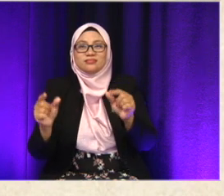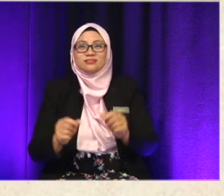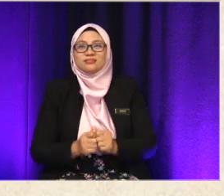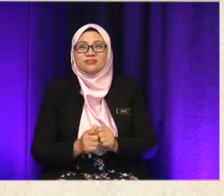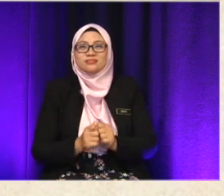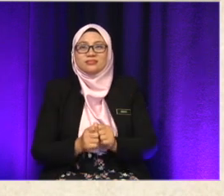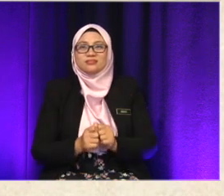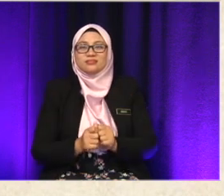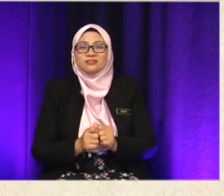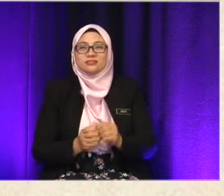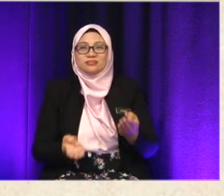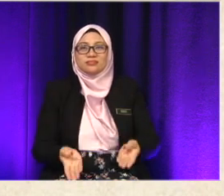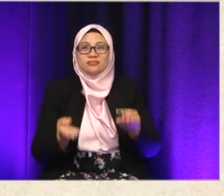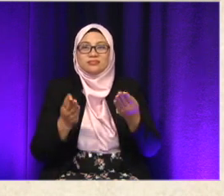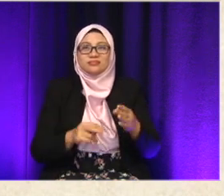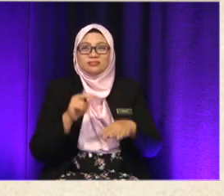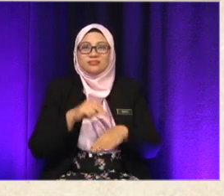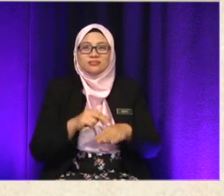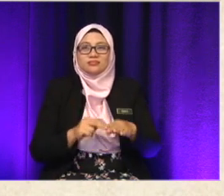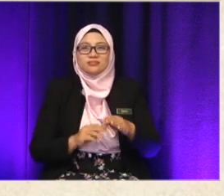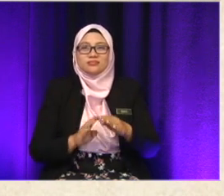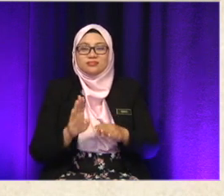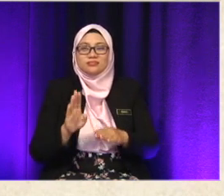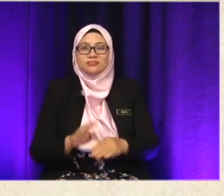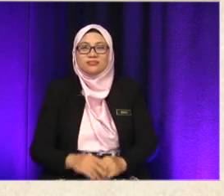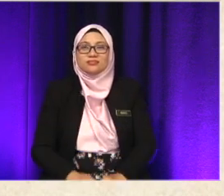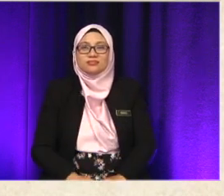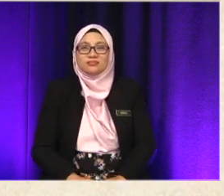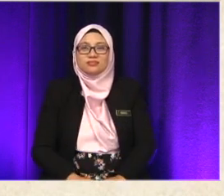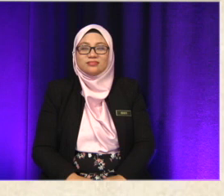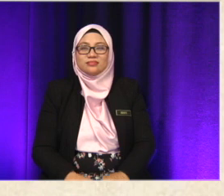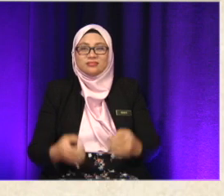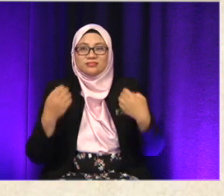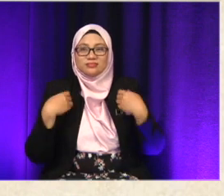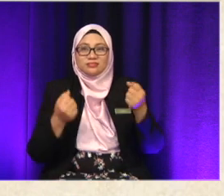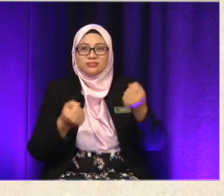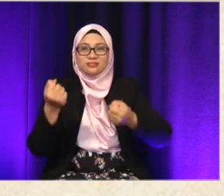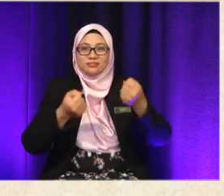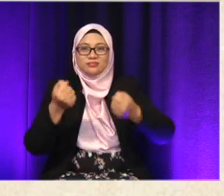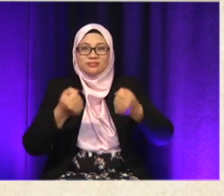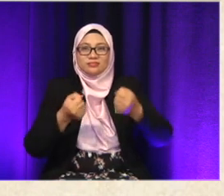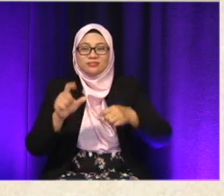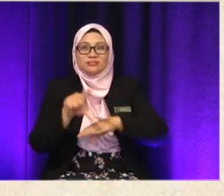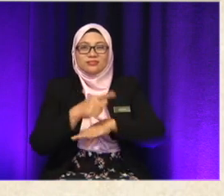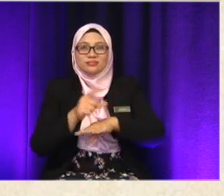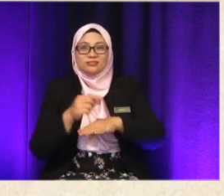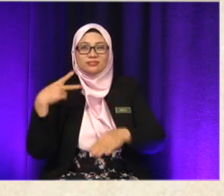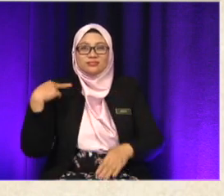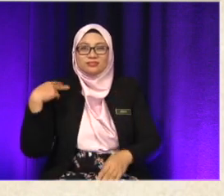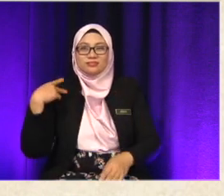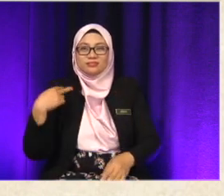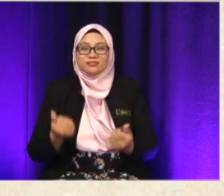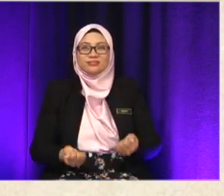dia angkat turun naik kan. Yang ni ada drybar di atas kan, atau drybar duduk sini kan. Itu guna kaki lah. Dia angkat barang tu